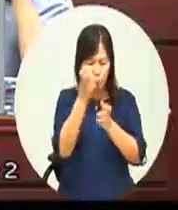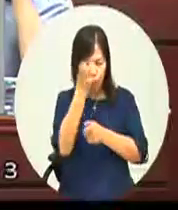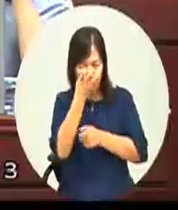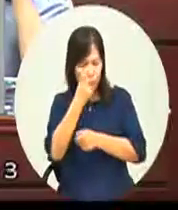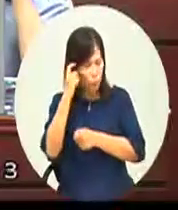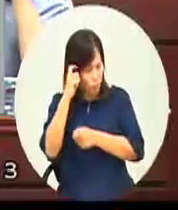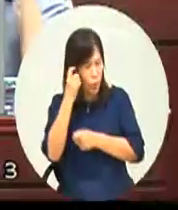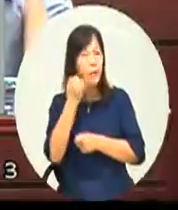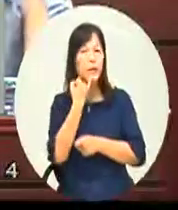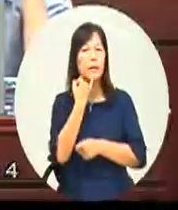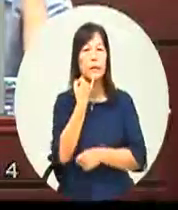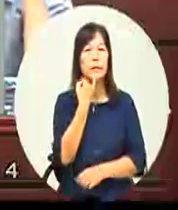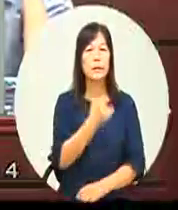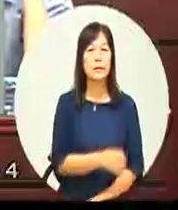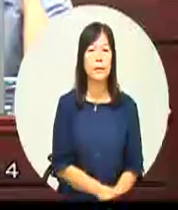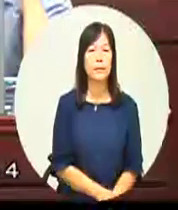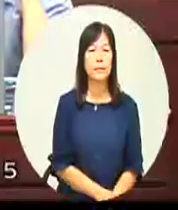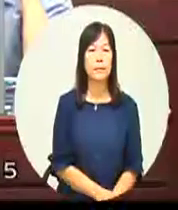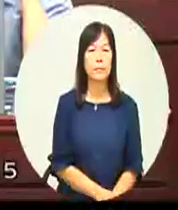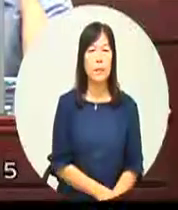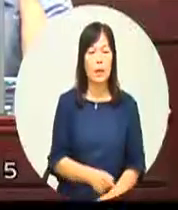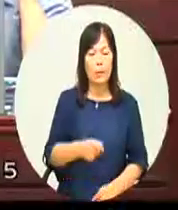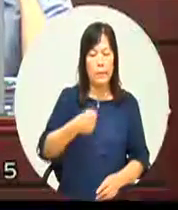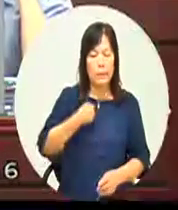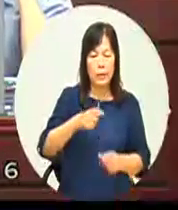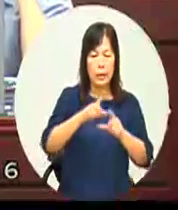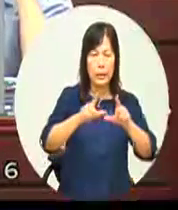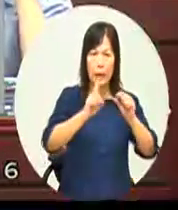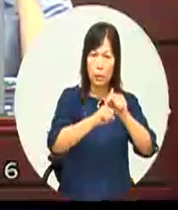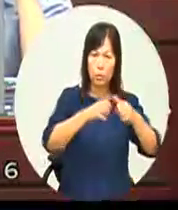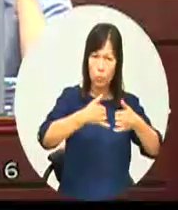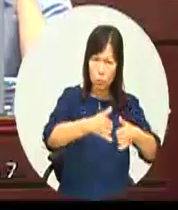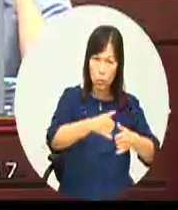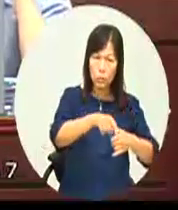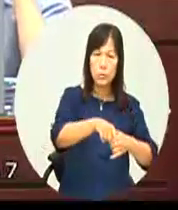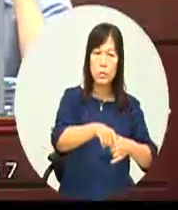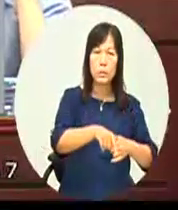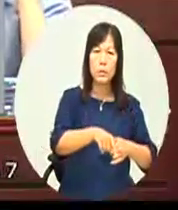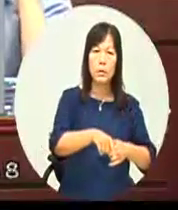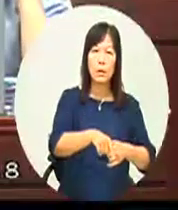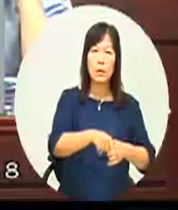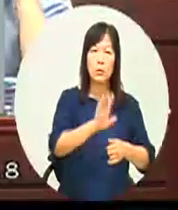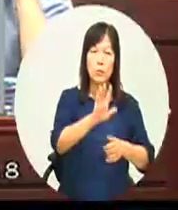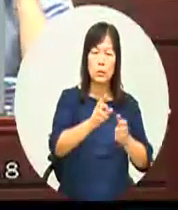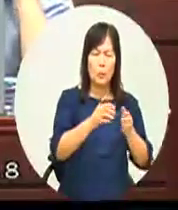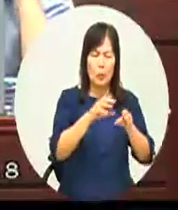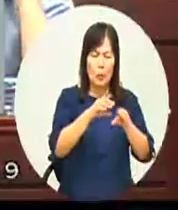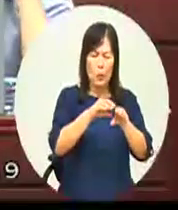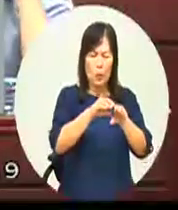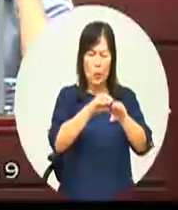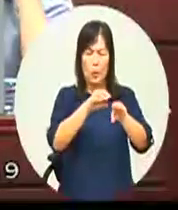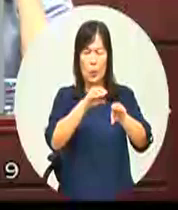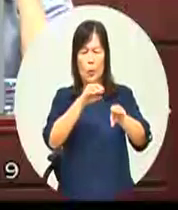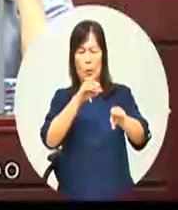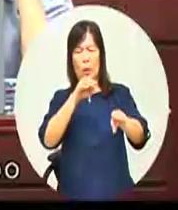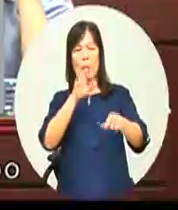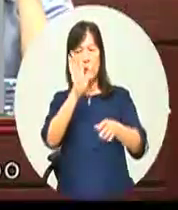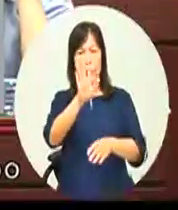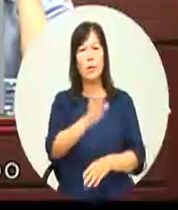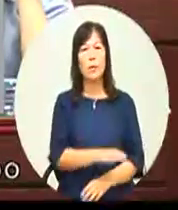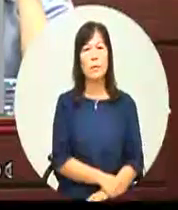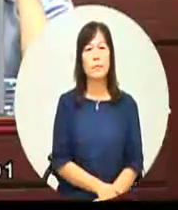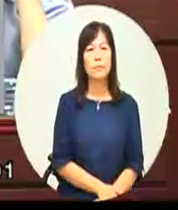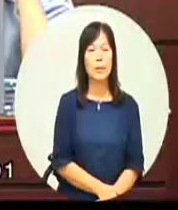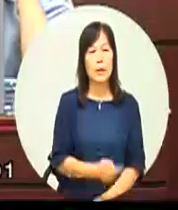因为我们也知道大中路上哈，这个是我们相当拥挤的一个路段哈，大概